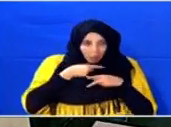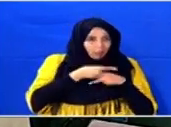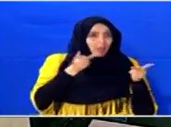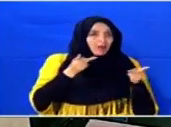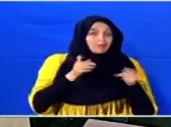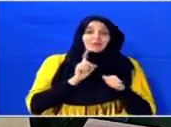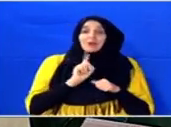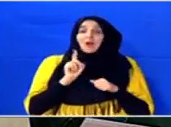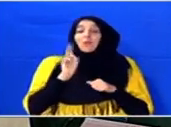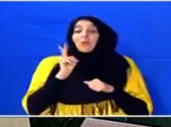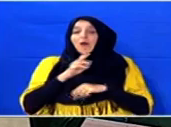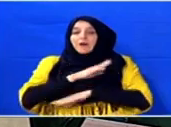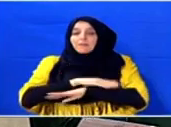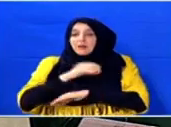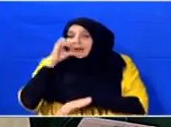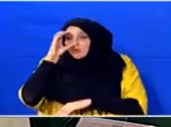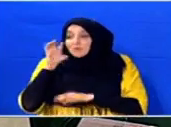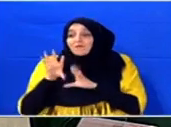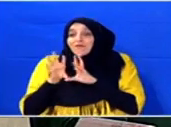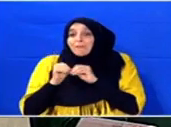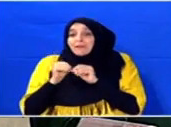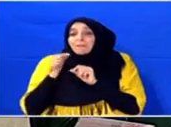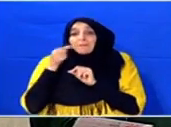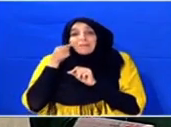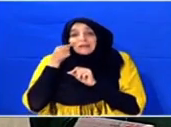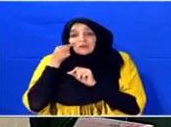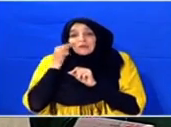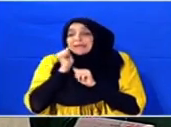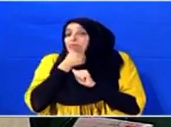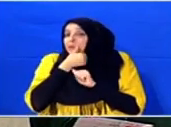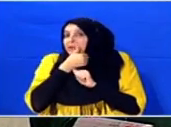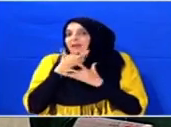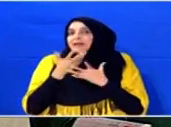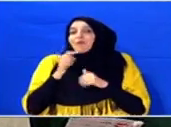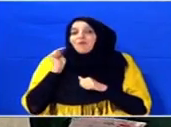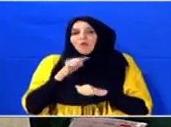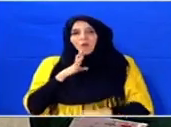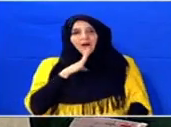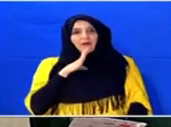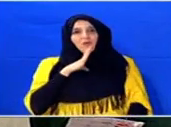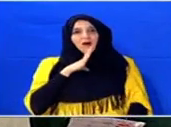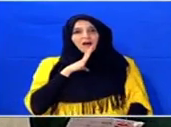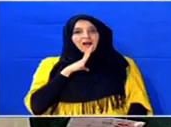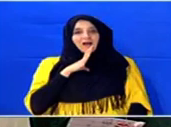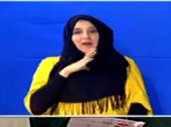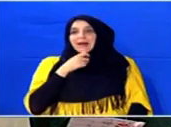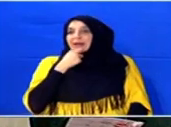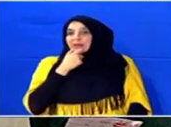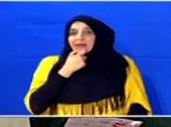سيستمعون الى اسرار عائليه لابد ان يتمتع الحكمان